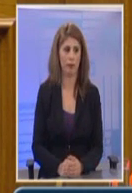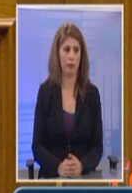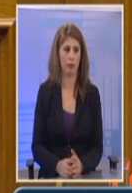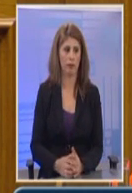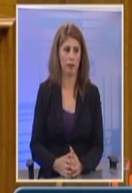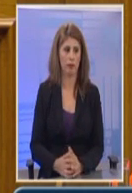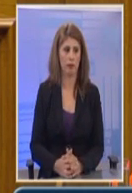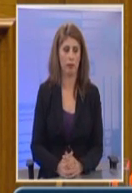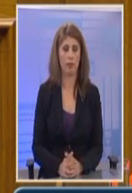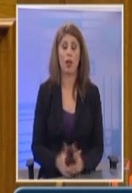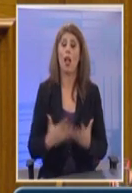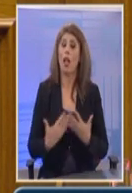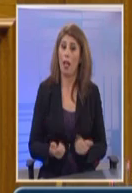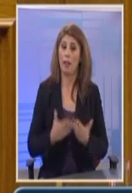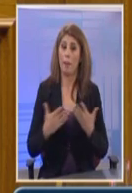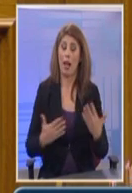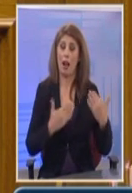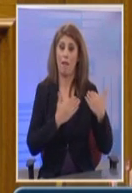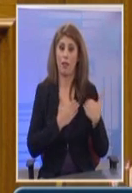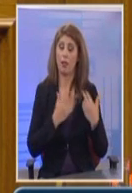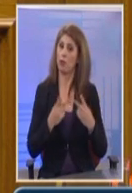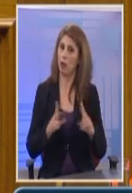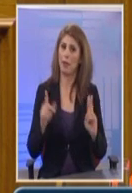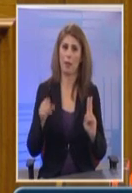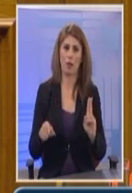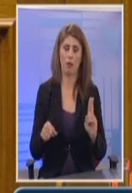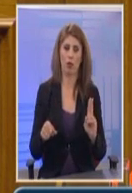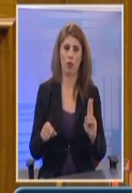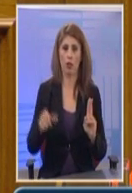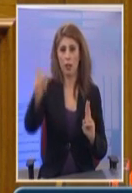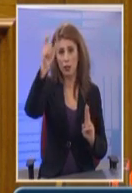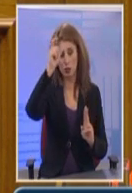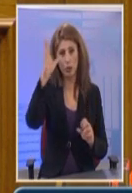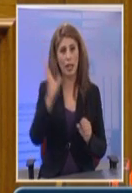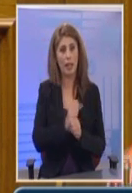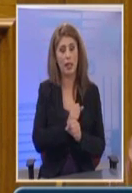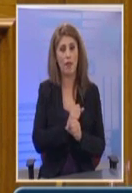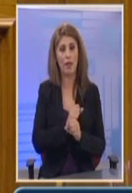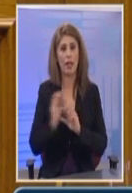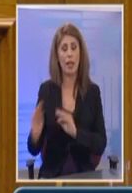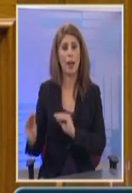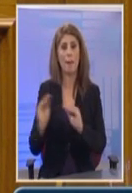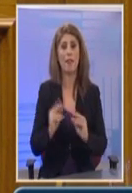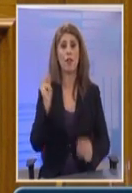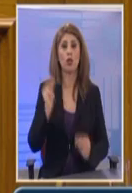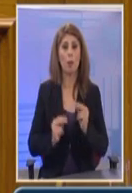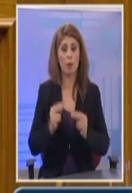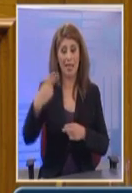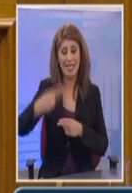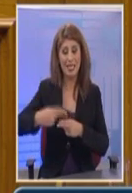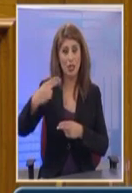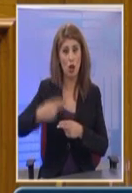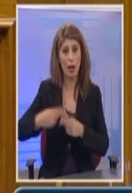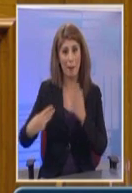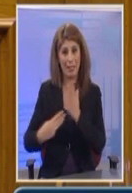Έχετε πολύ μεγάλες ευθύνες που το επιτρέψατε αυτό. Η Τουρκία κατάφερε να μεταφέρει το πρόβλημά της από τα σύνορά της